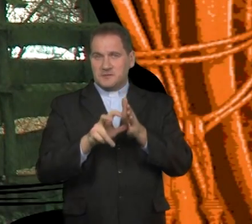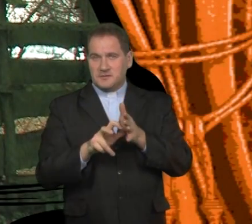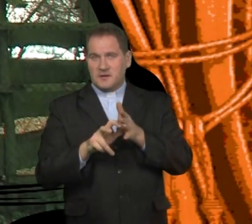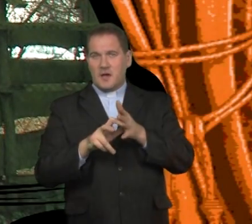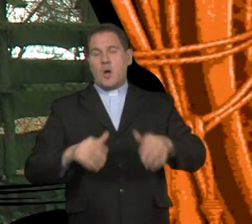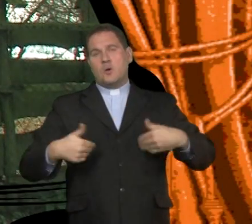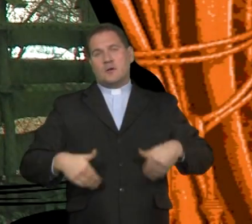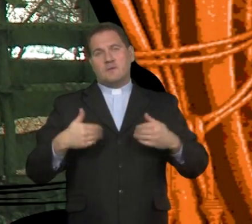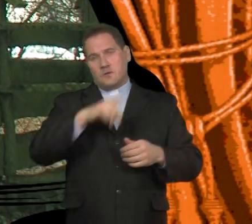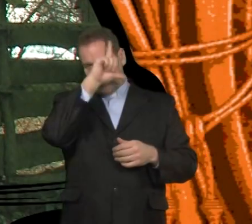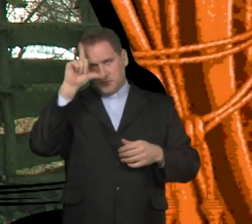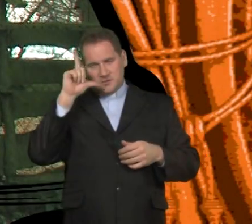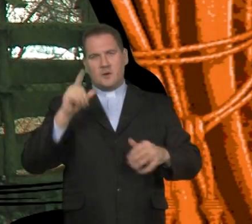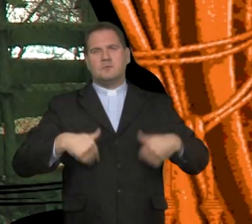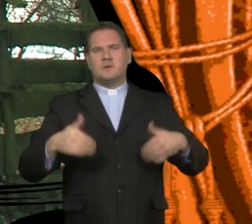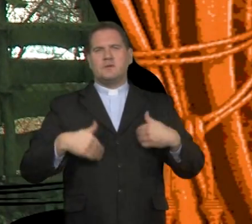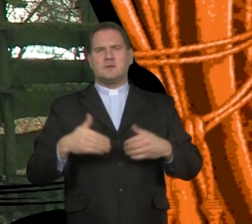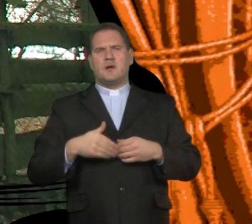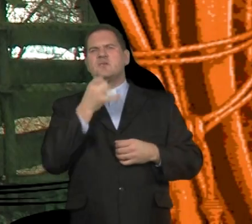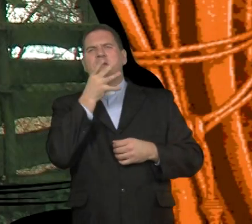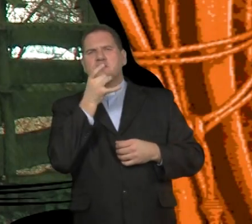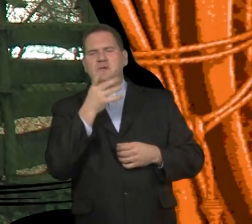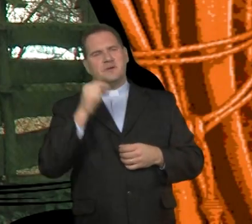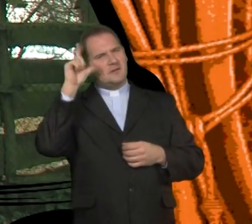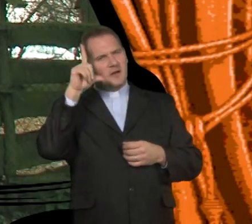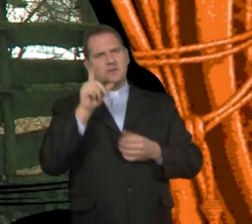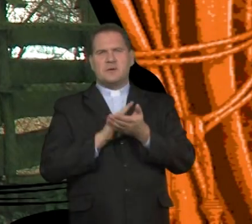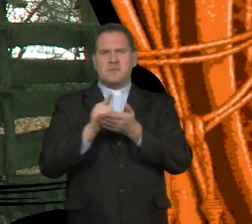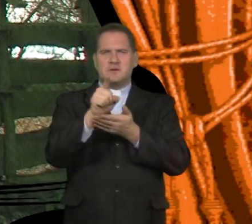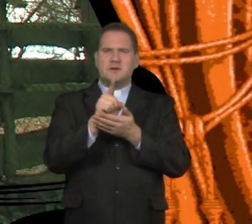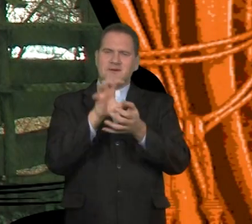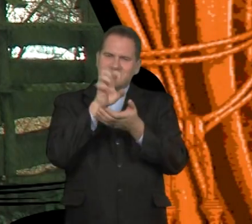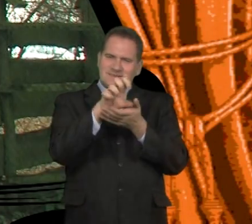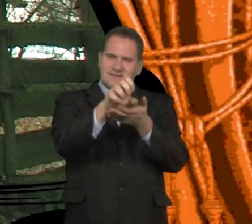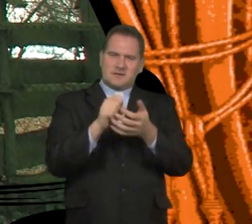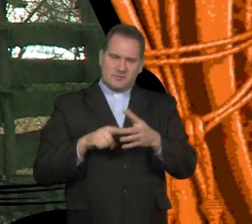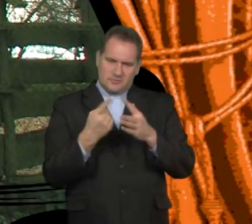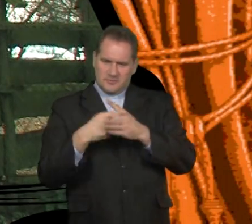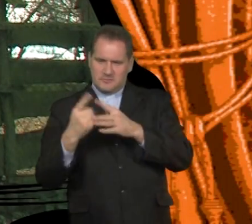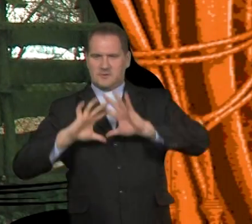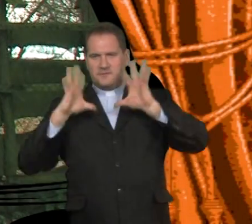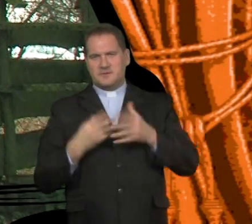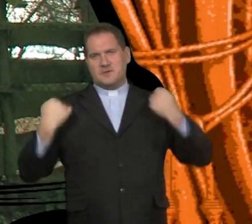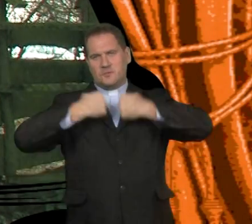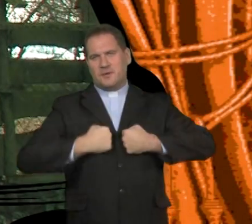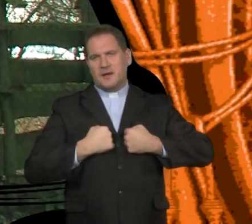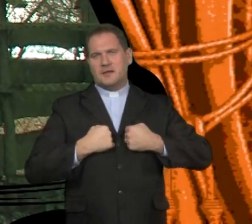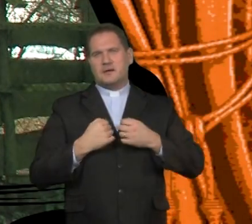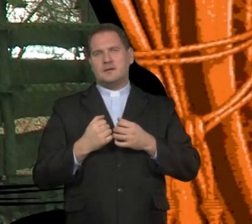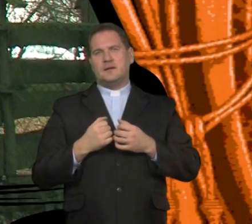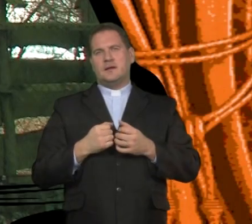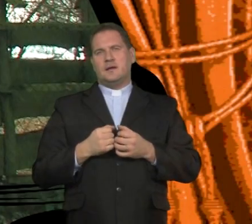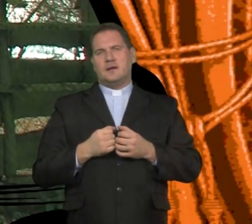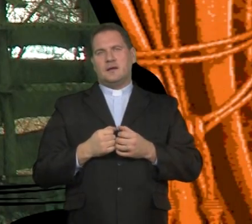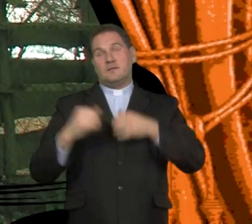mieście. Ostatnio dwie myszy znaleziono w cieście. Kuracjusze z uzdrowiska skarżyli się z rana, że myszy pogryzły im